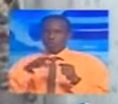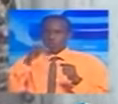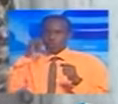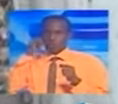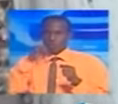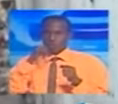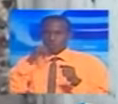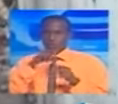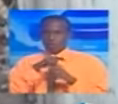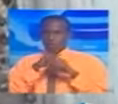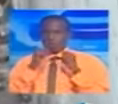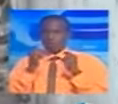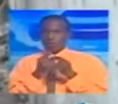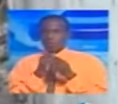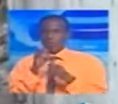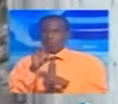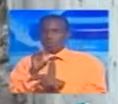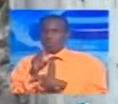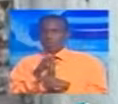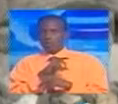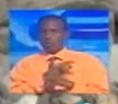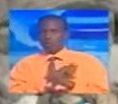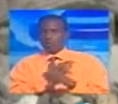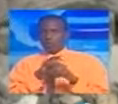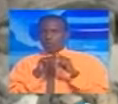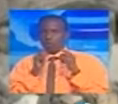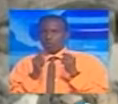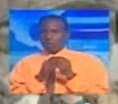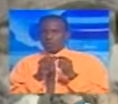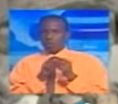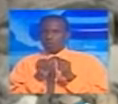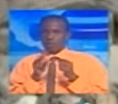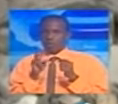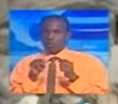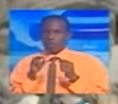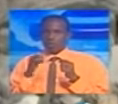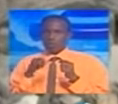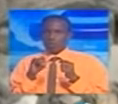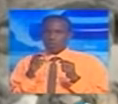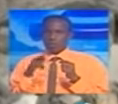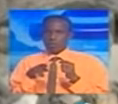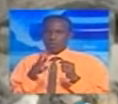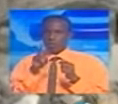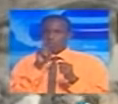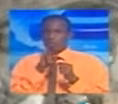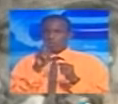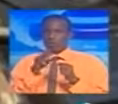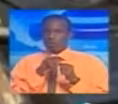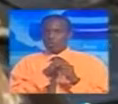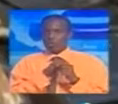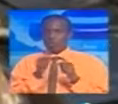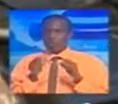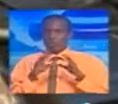mosquée de Maiduguri, la capitale de l'état du Borno, dans le nord-est du Nigeria, régulièrement visée par des attentats du